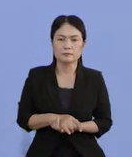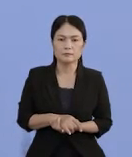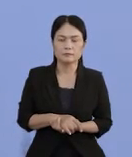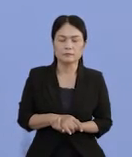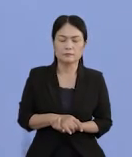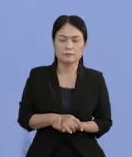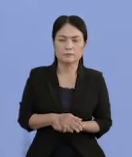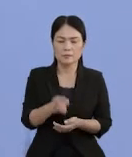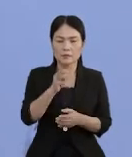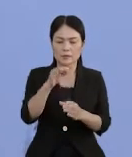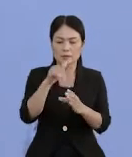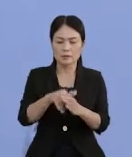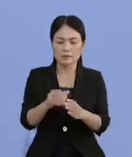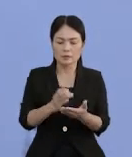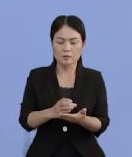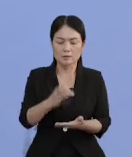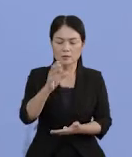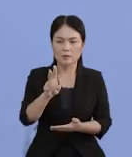cầm bông tiền tí